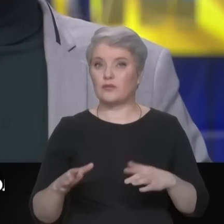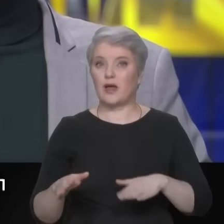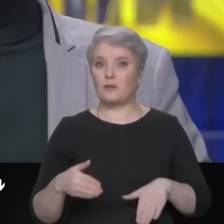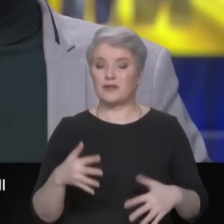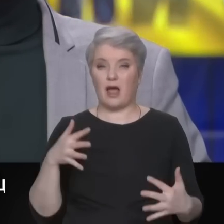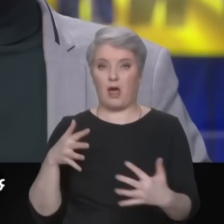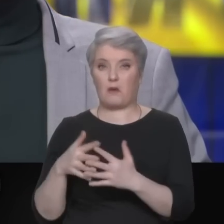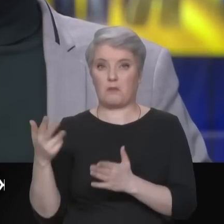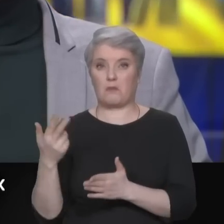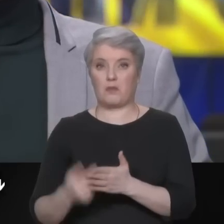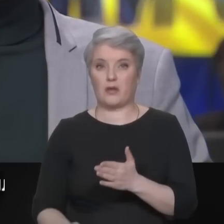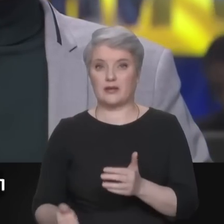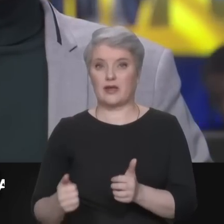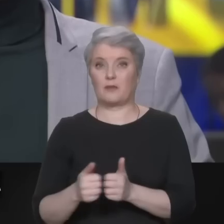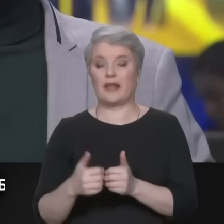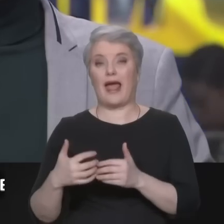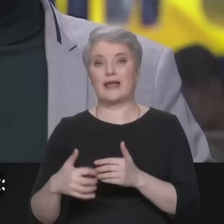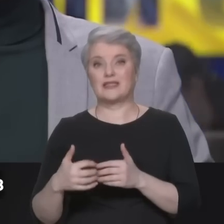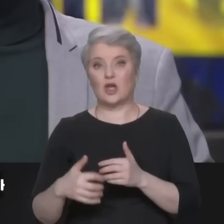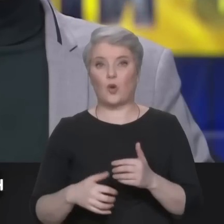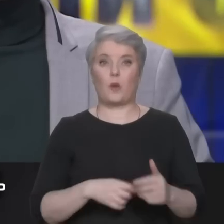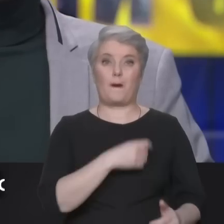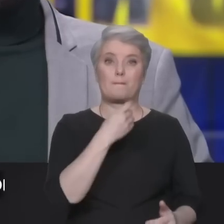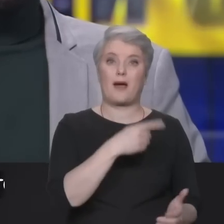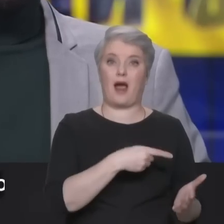Херсоном, під Харковом, розбиті, їх відновили